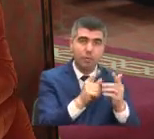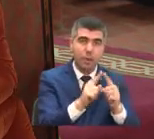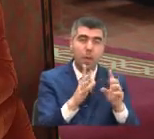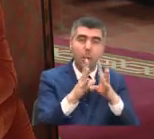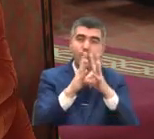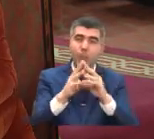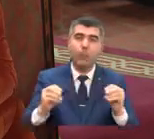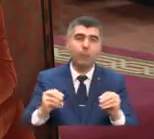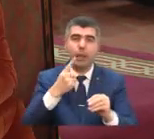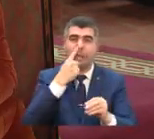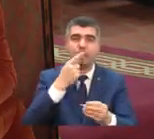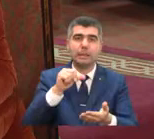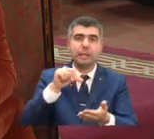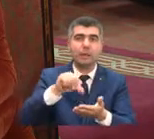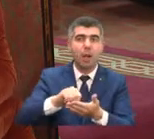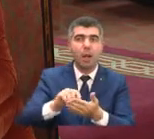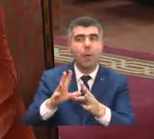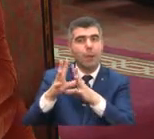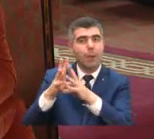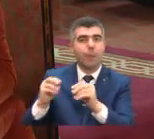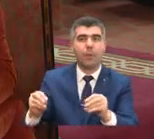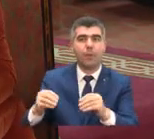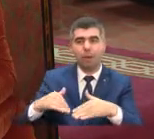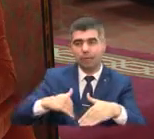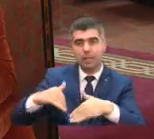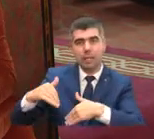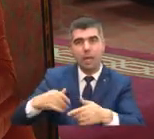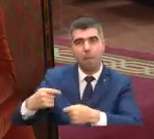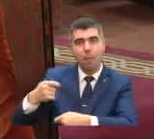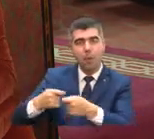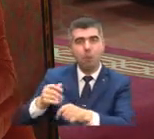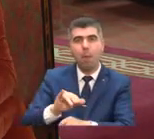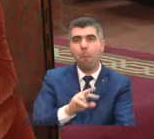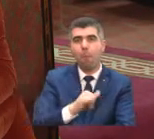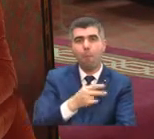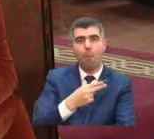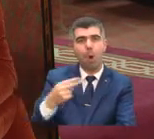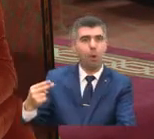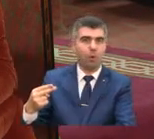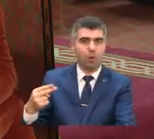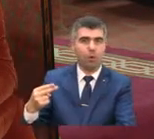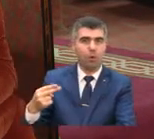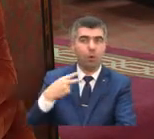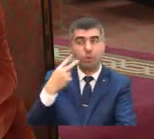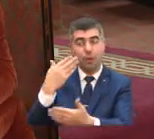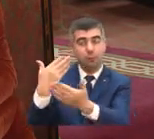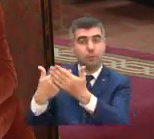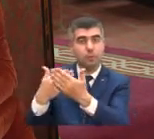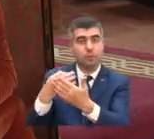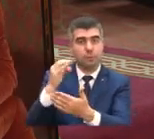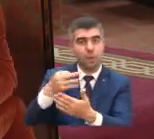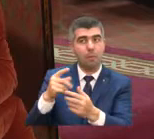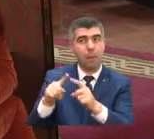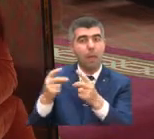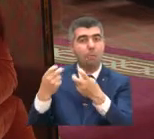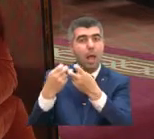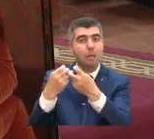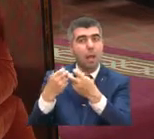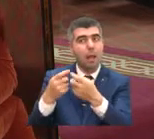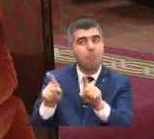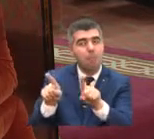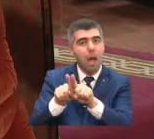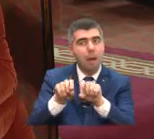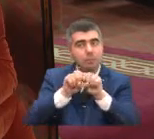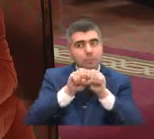يعني حلول كنحاولوا ما امكن نلقاو حلول اللي كتساير كل مدينه على حده باش نلقاو احسن الحلول اللي كتستجب من واحد